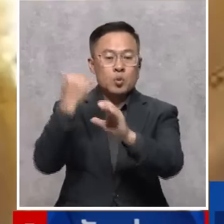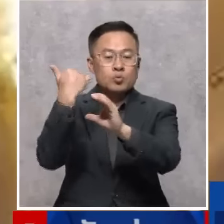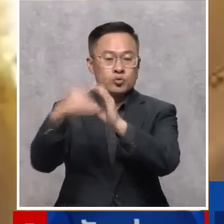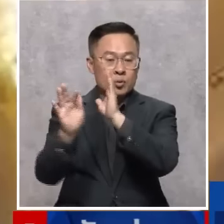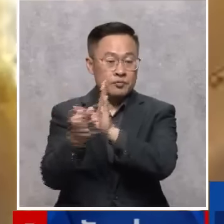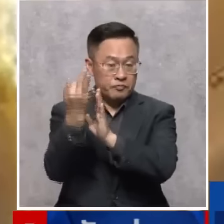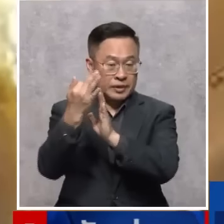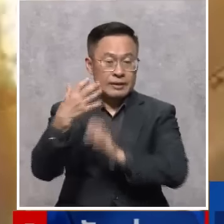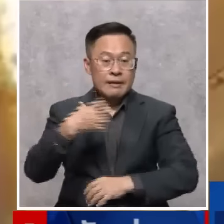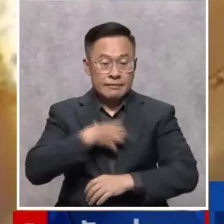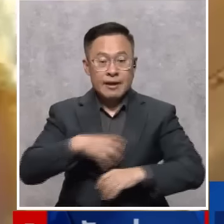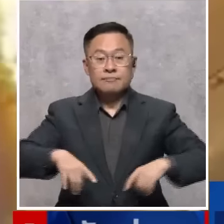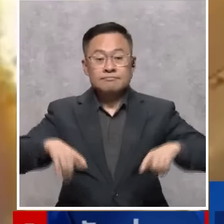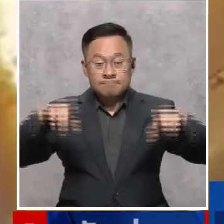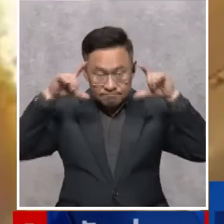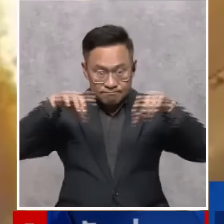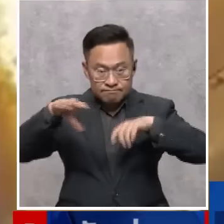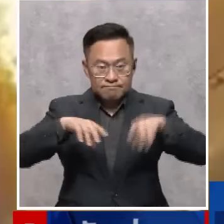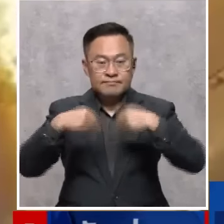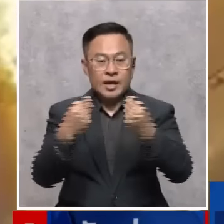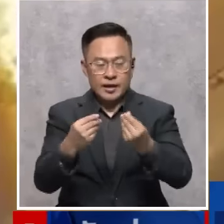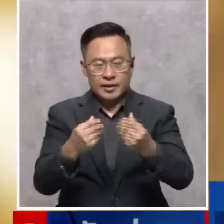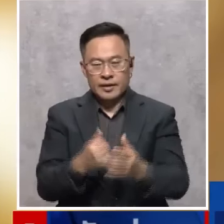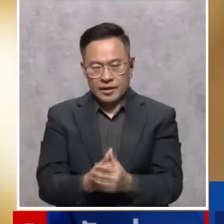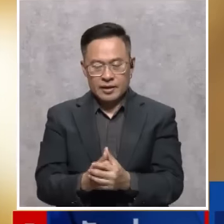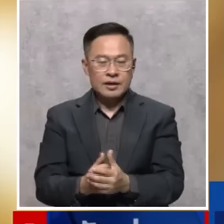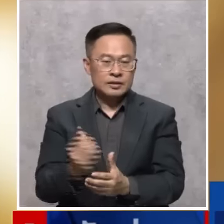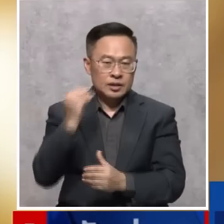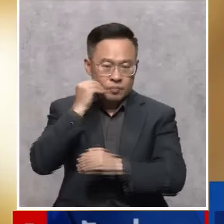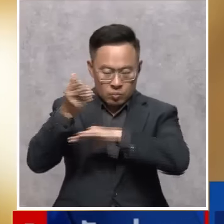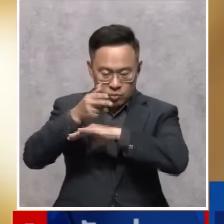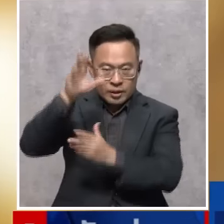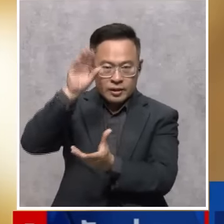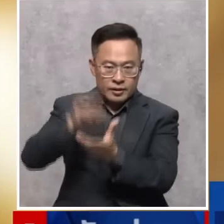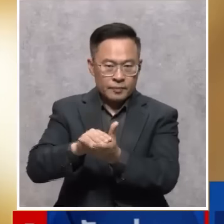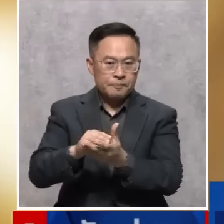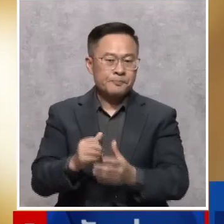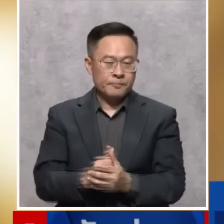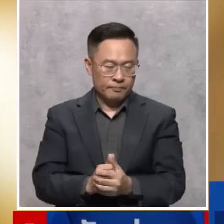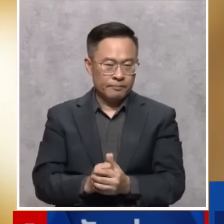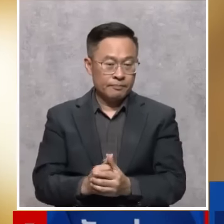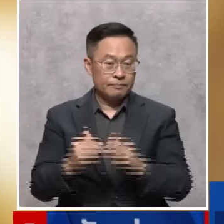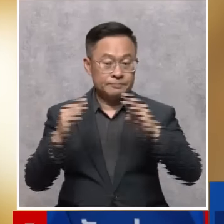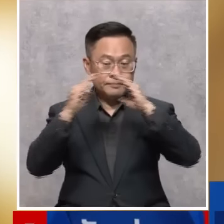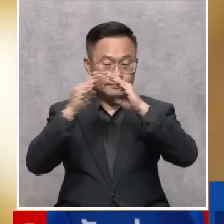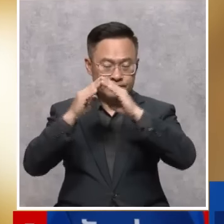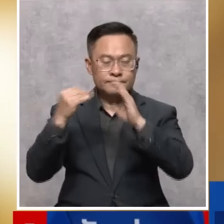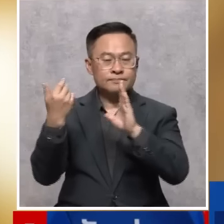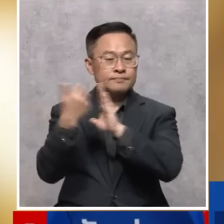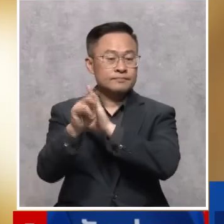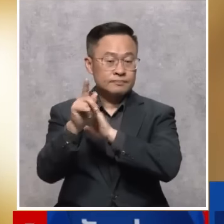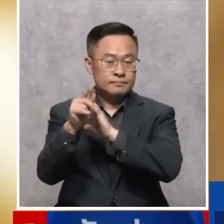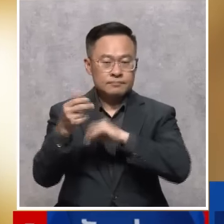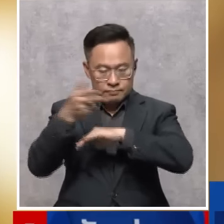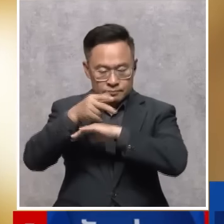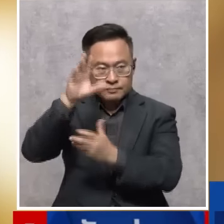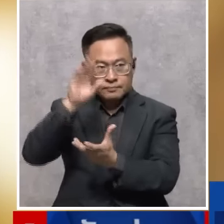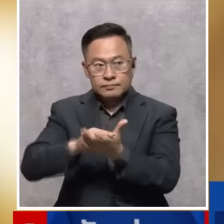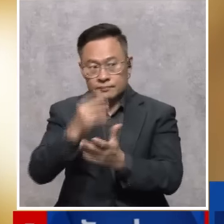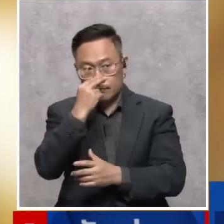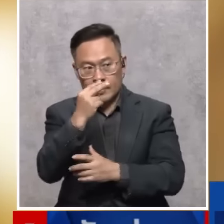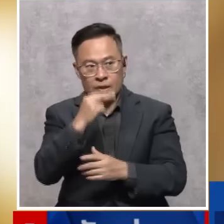รีเทิร์น Plus 7นะคะเป็นการโพสต์คลิปจากกล่้องวงจรปิดที่ติดตั้งอยู่หน้าบ้านหลังหนึ่งในเมืองขอนแก่นซึ่งก็เป็นเส้นทาง